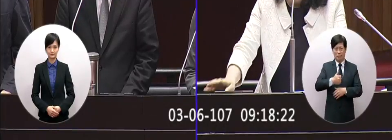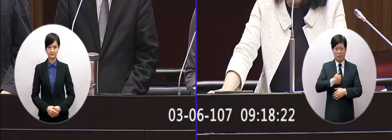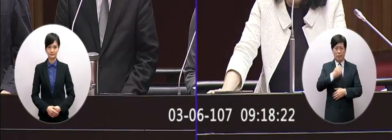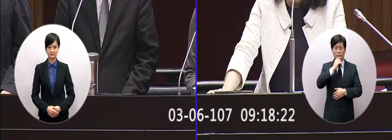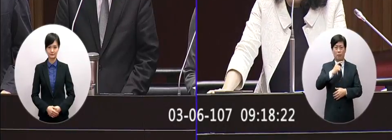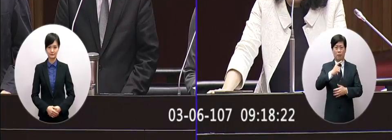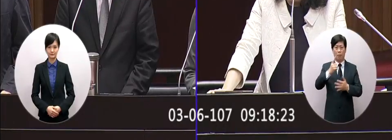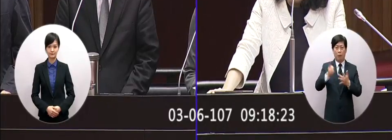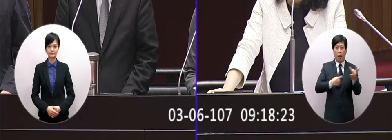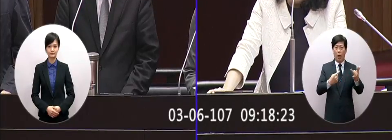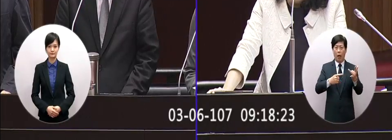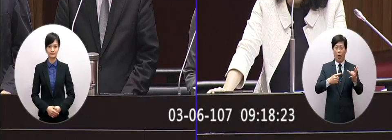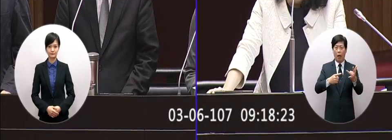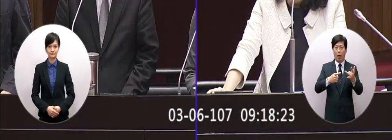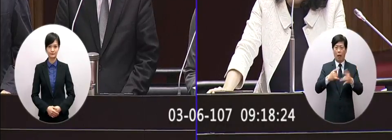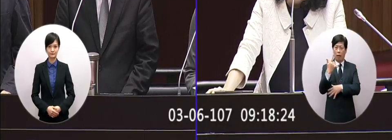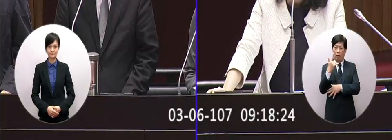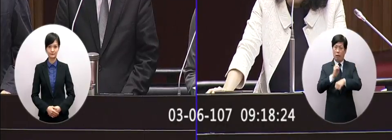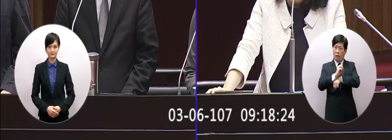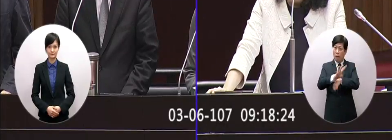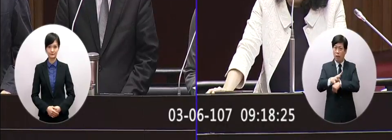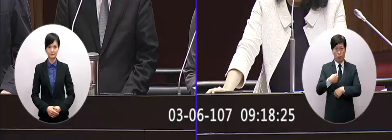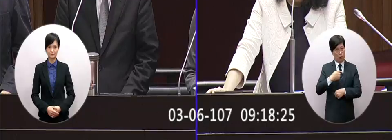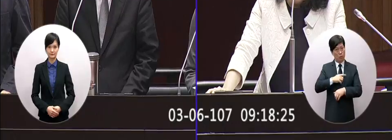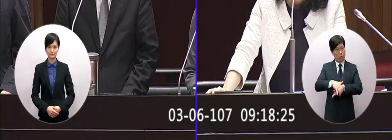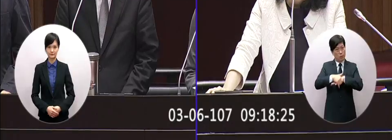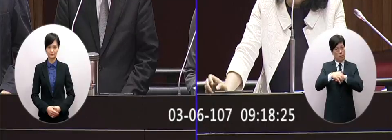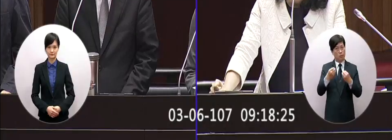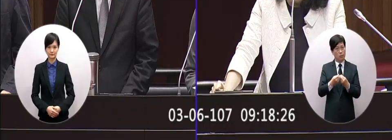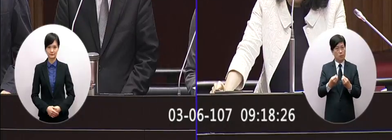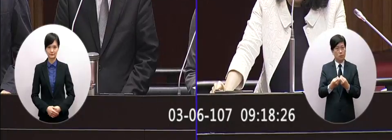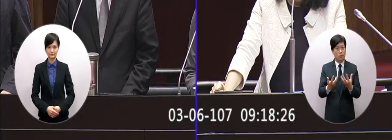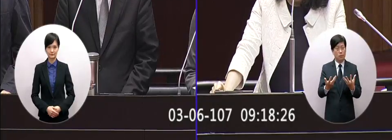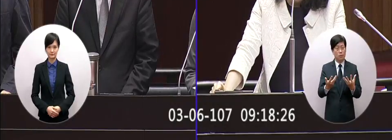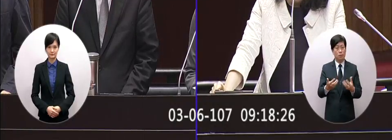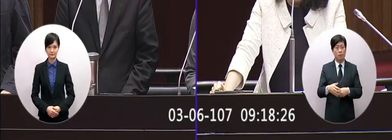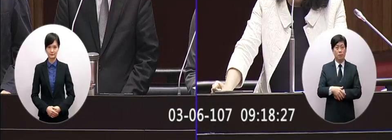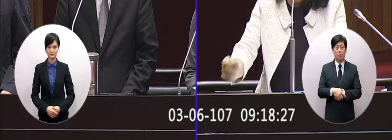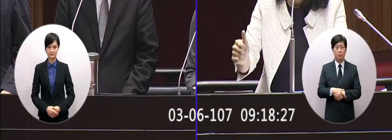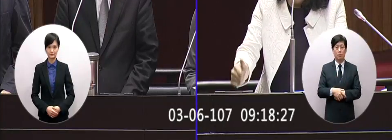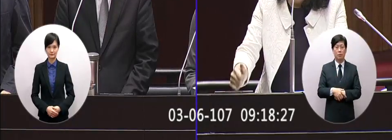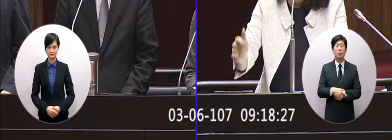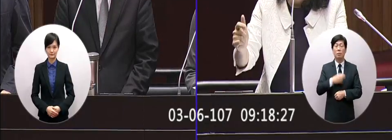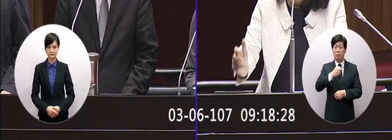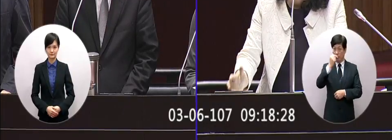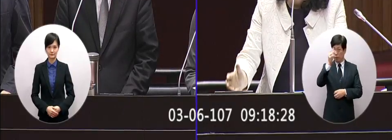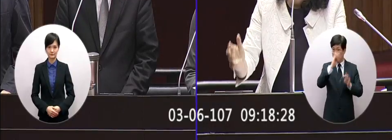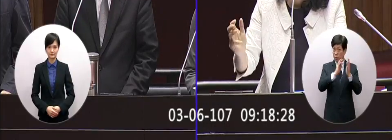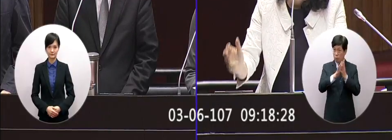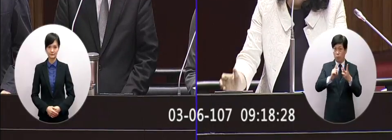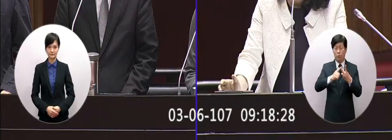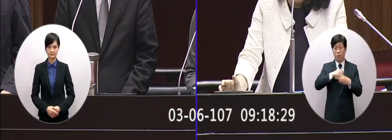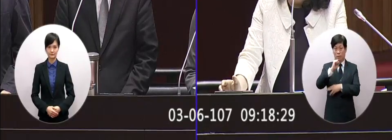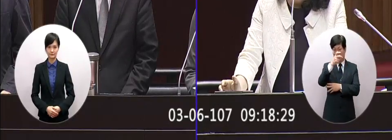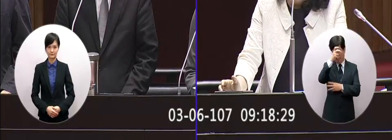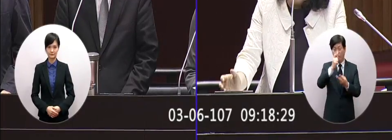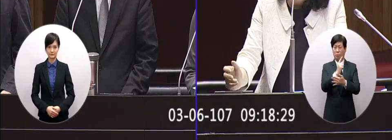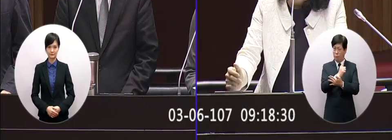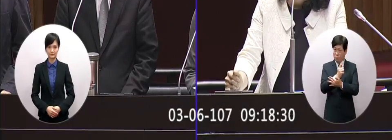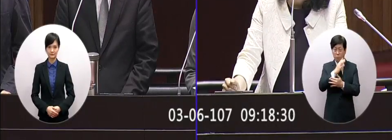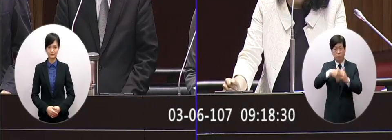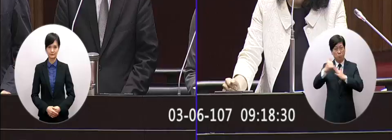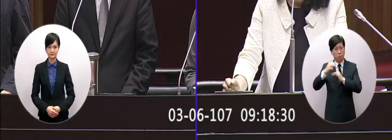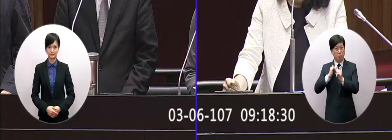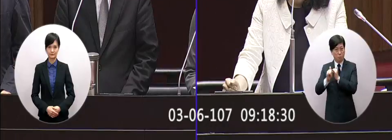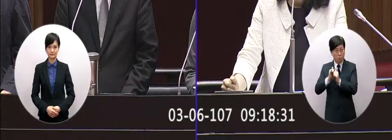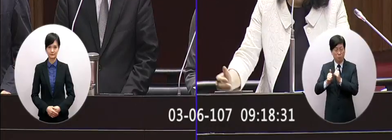的4个小时里面，花莲要如何自救自救援，当然特搜队义警消协勤民力以及